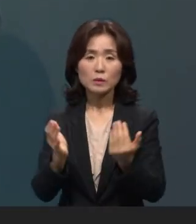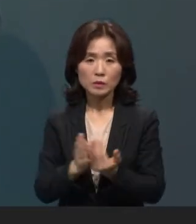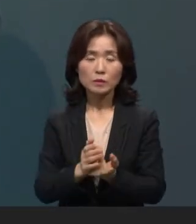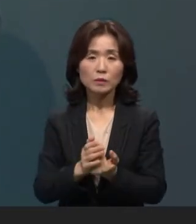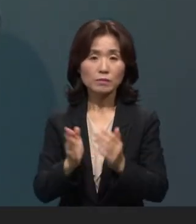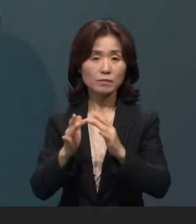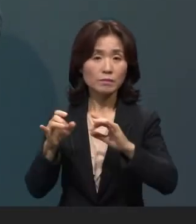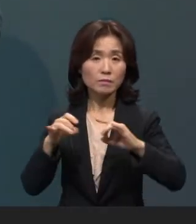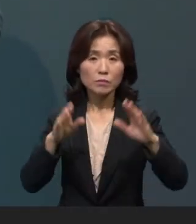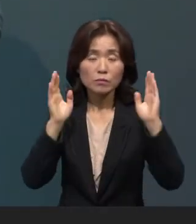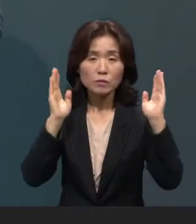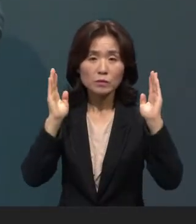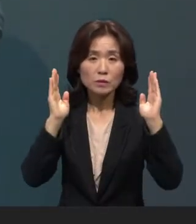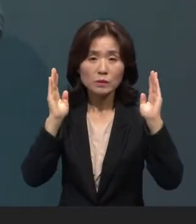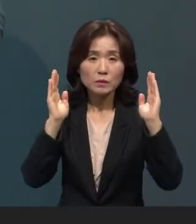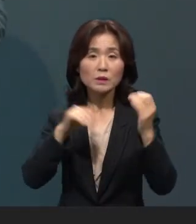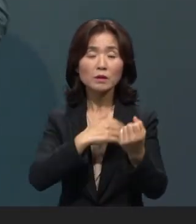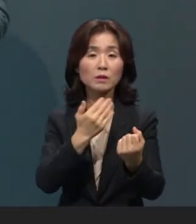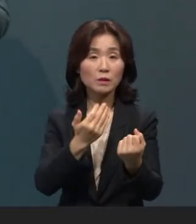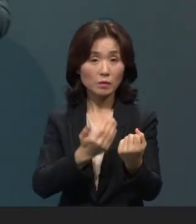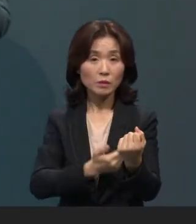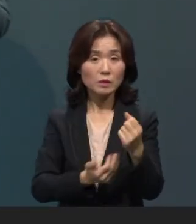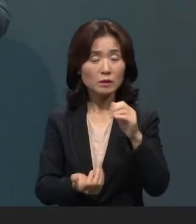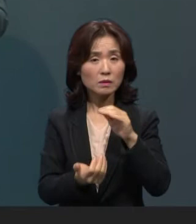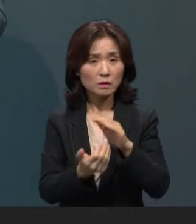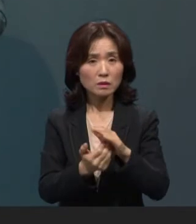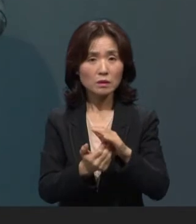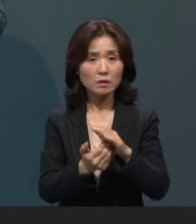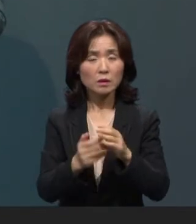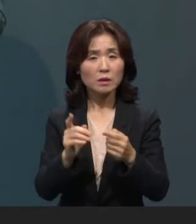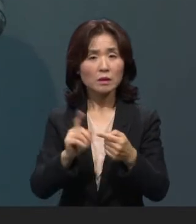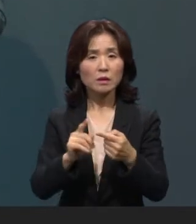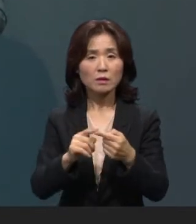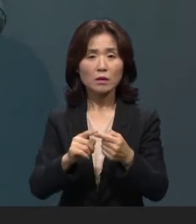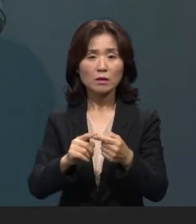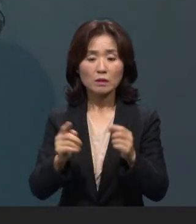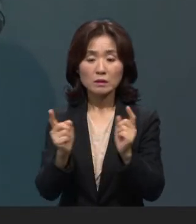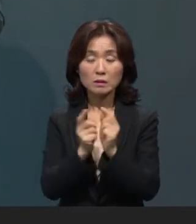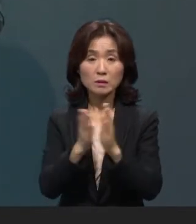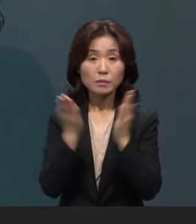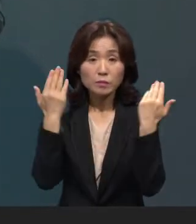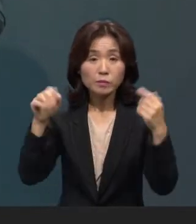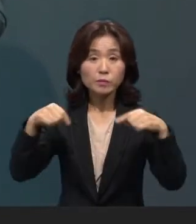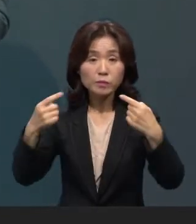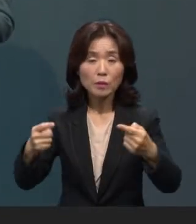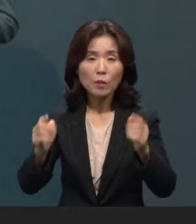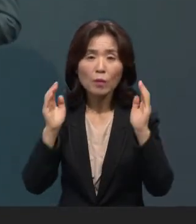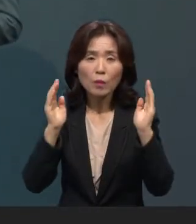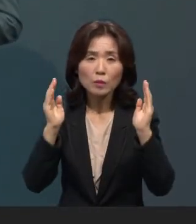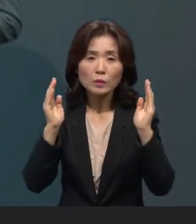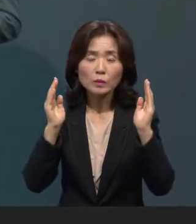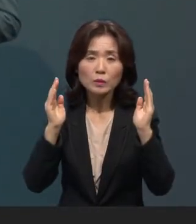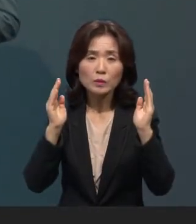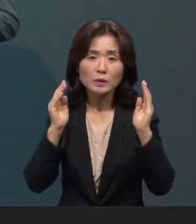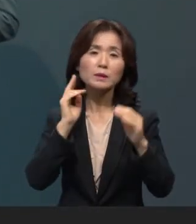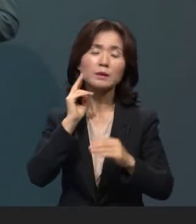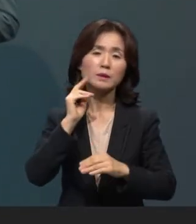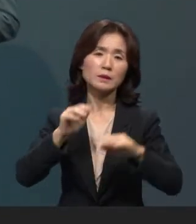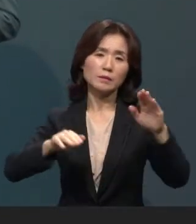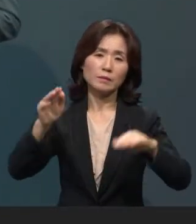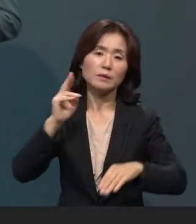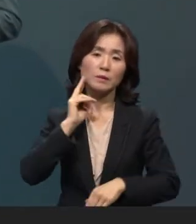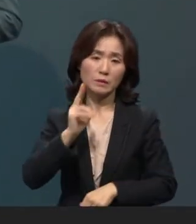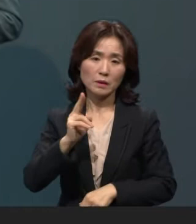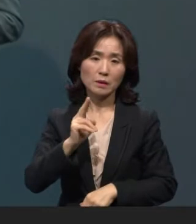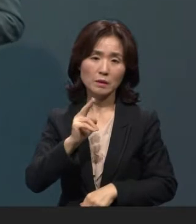수업에서 의 학업 성취도는 딩 교 수업에 비해 떨어진다 고 생각했습니다 이 큰 차이가 없다는 응답은 30.6% 에